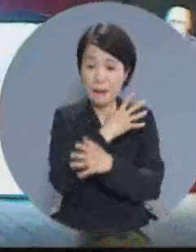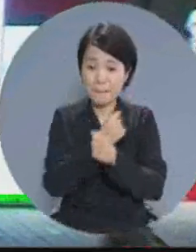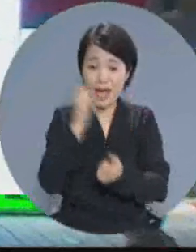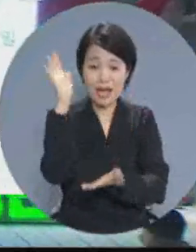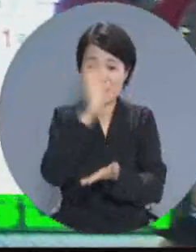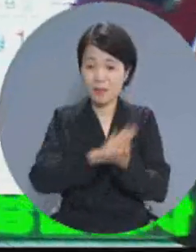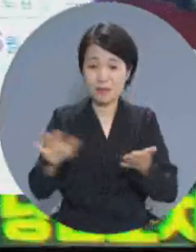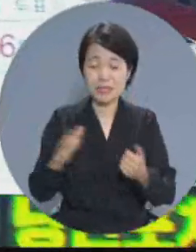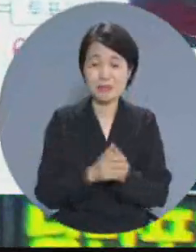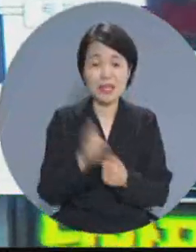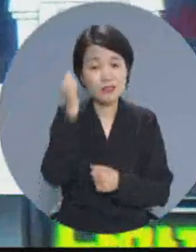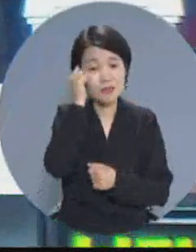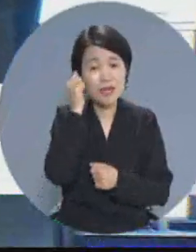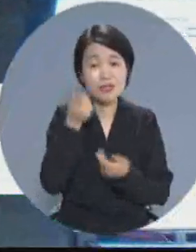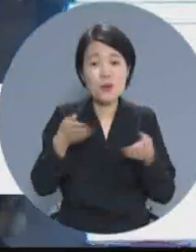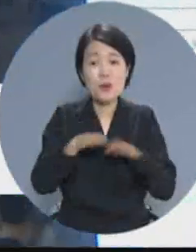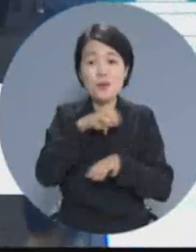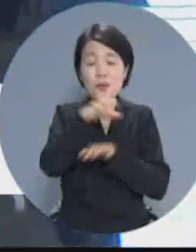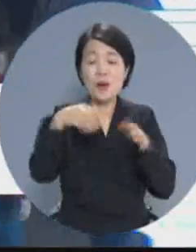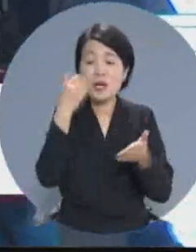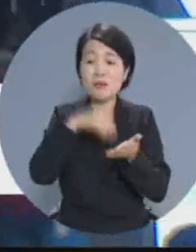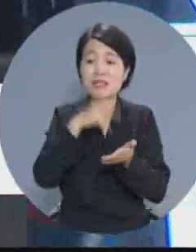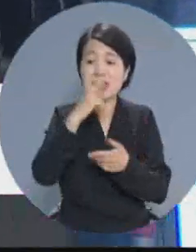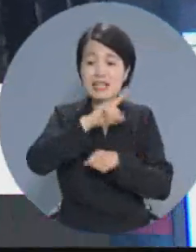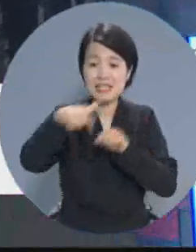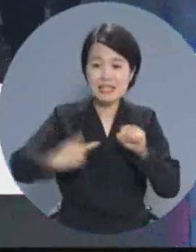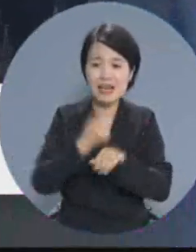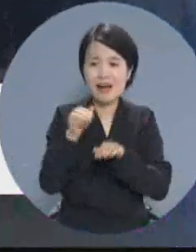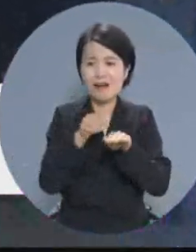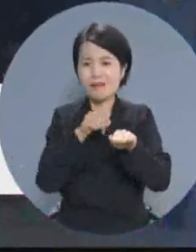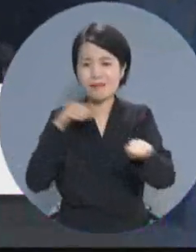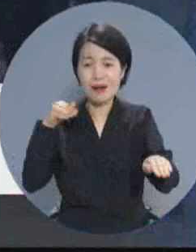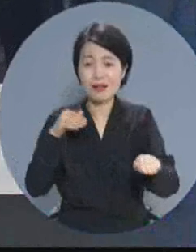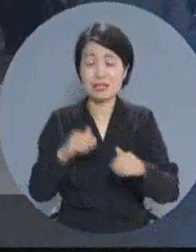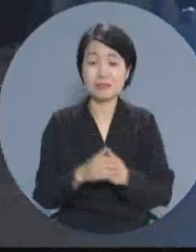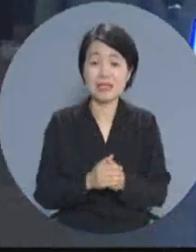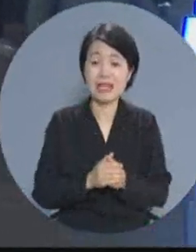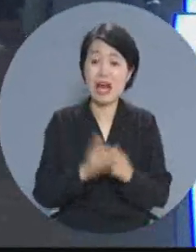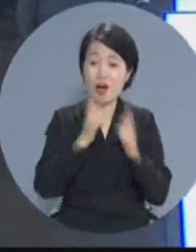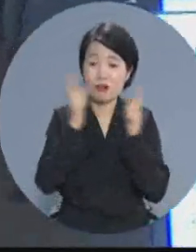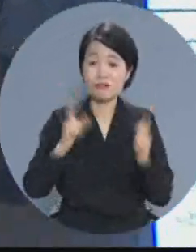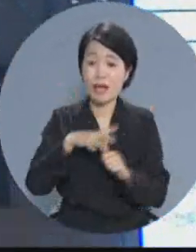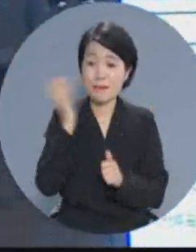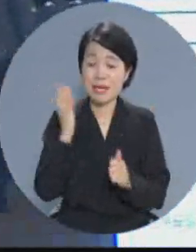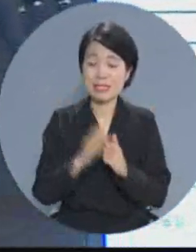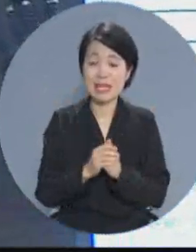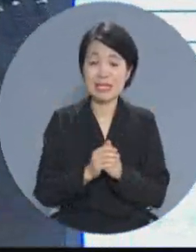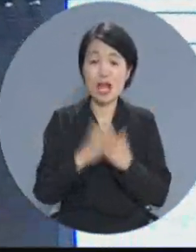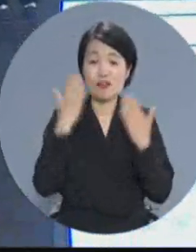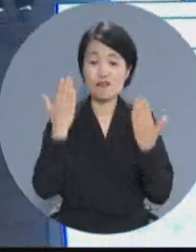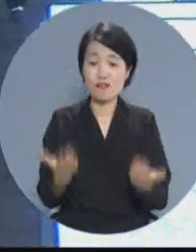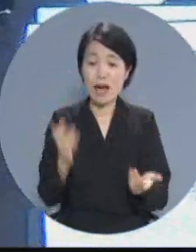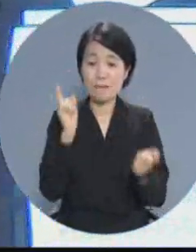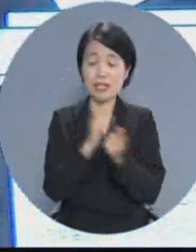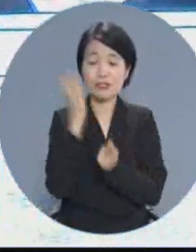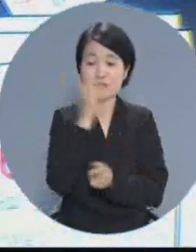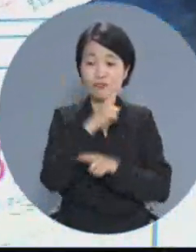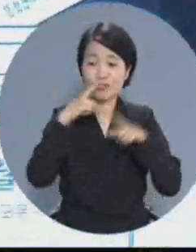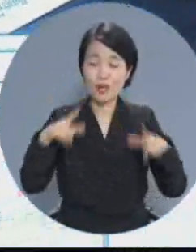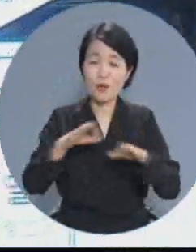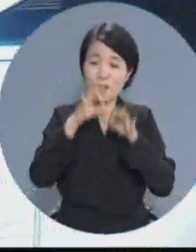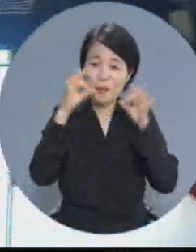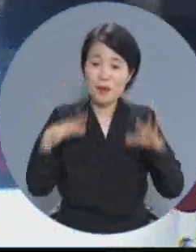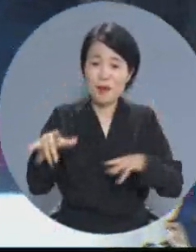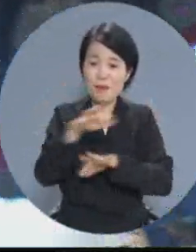매진됐는데요. 숙박시설이 밀집된 돌산도 일대가 정체를 빚기도 했습니다. 거리두기 해제에 징검다리 연휴를 맞은 여수 지역이